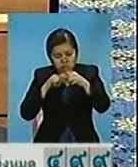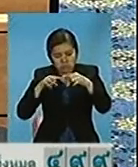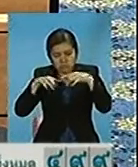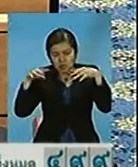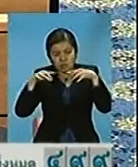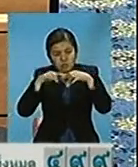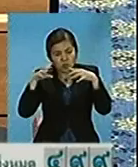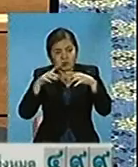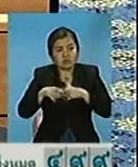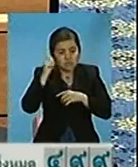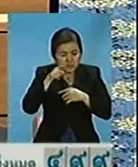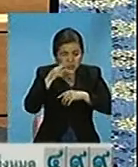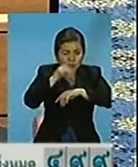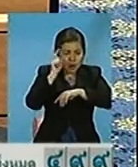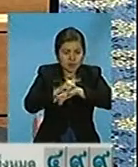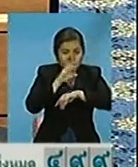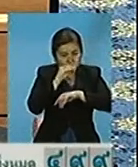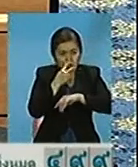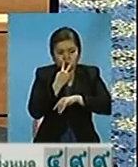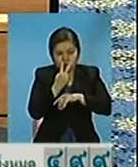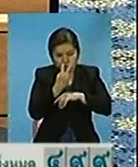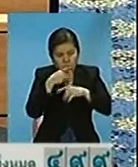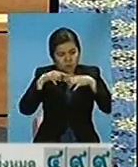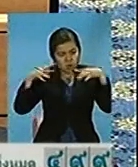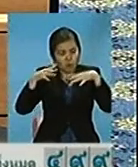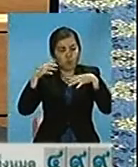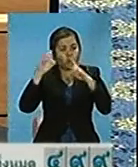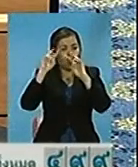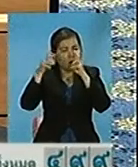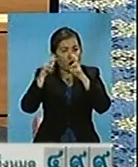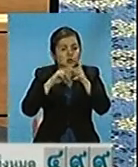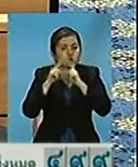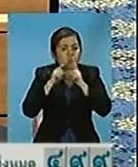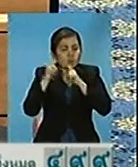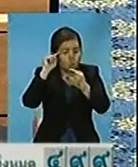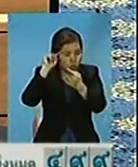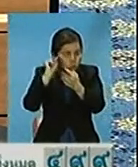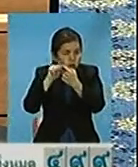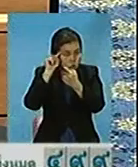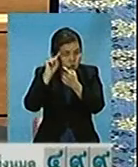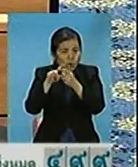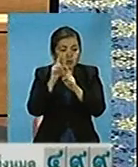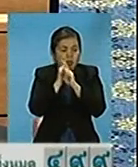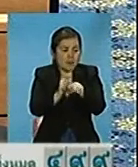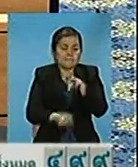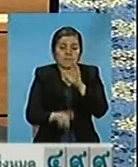ประธานที่จริงท่านประธานต้องบอกว่าเฮ้ยมันไม่ตรงประเด็นนะประเด็นที่เราพูดเรื่องวัตถุประสงค์ในมาตรา